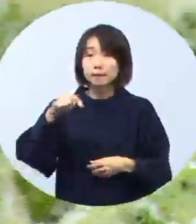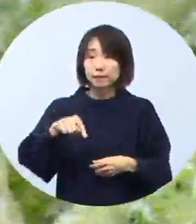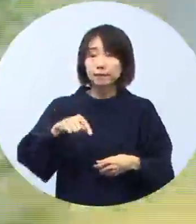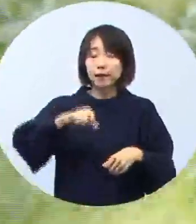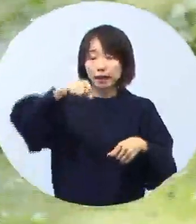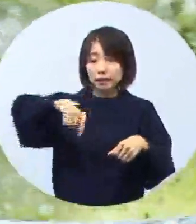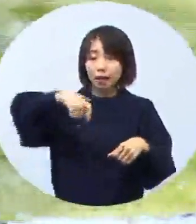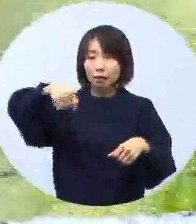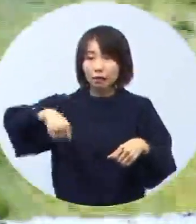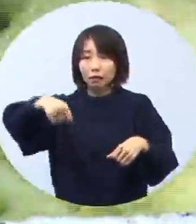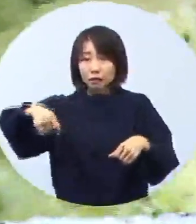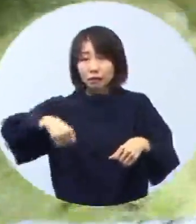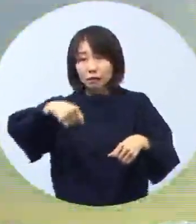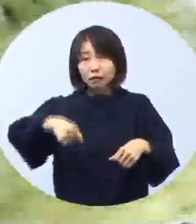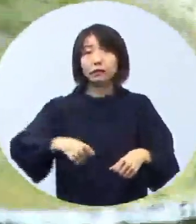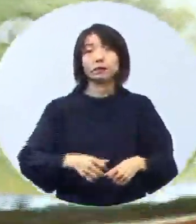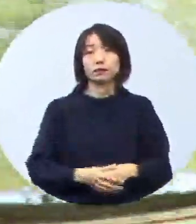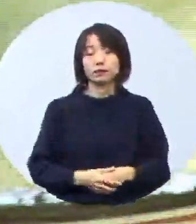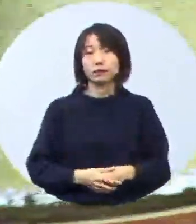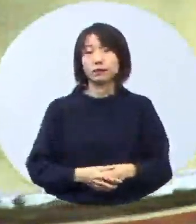と混ぜていきます。